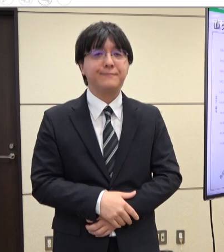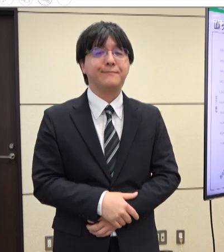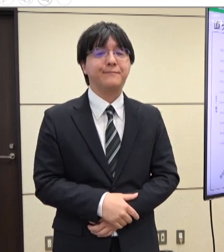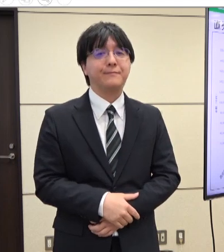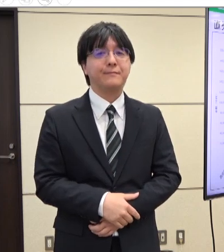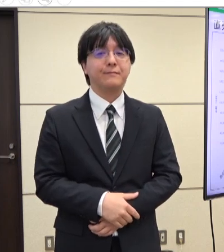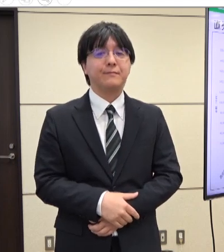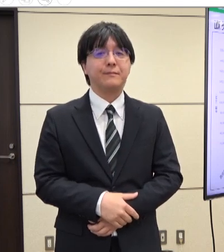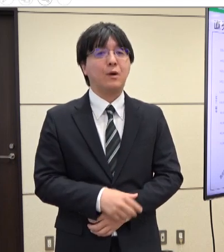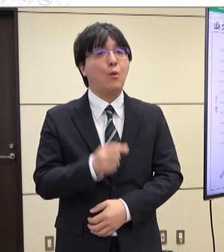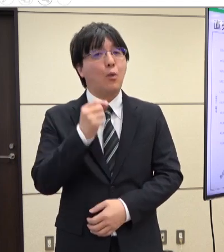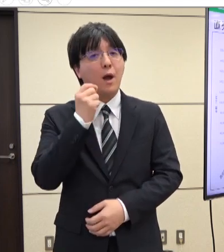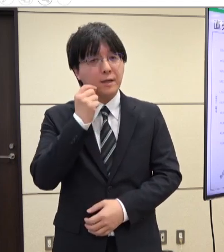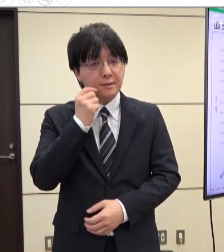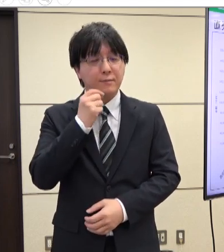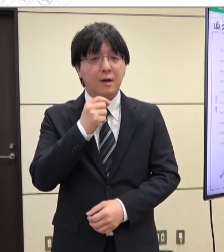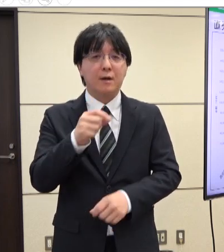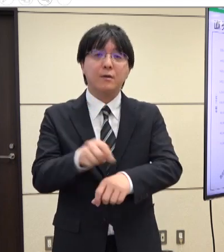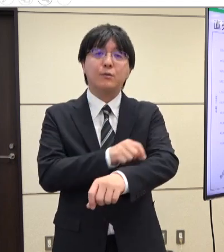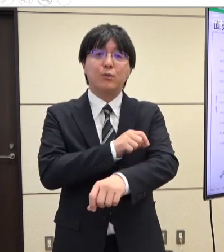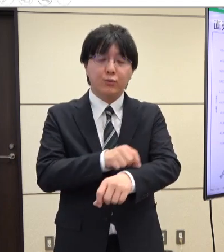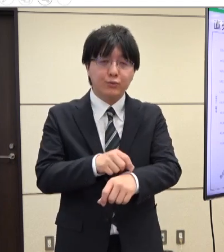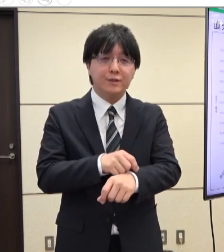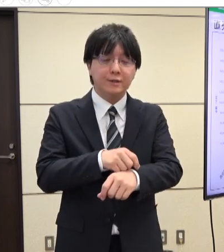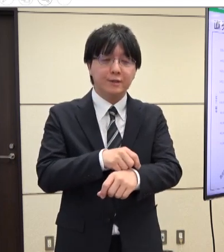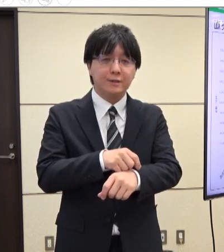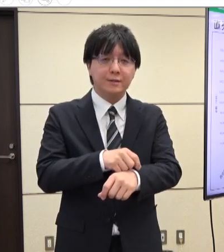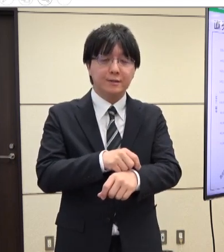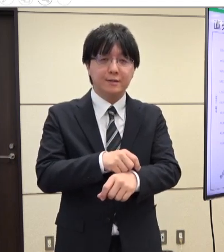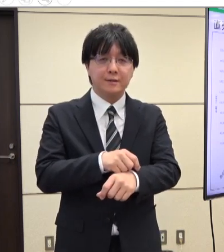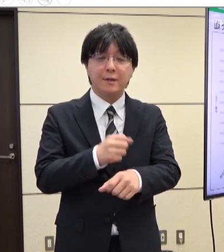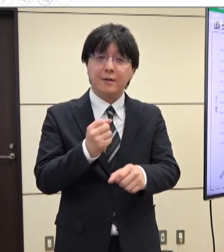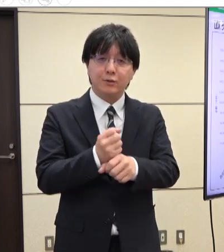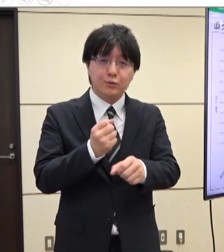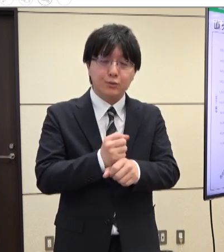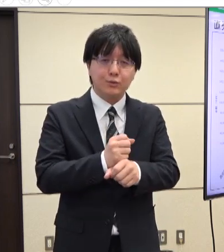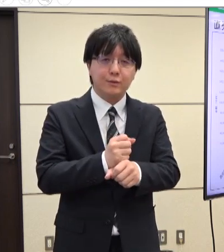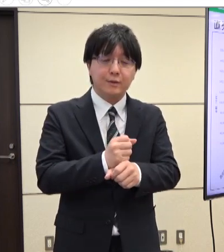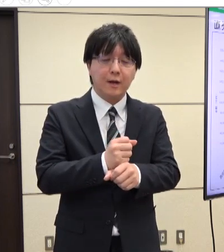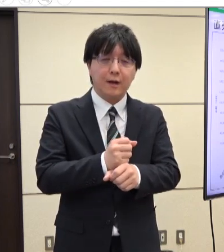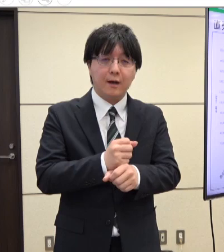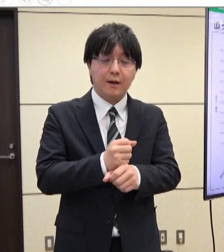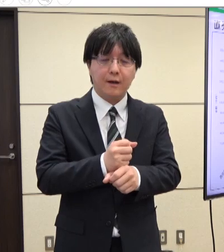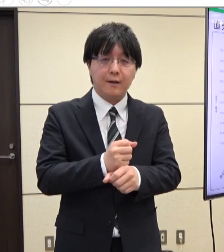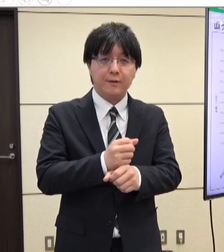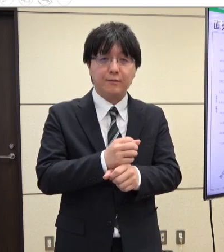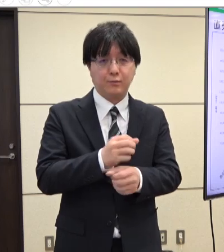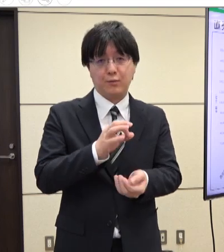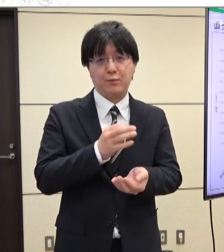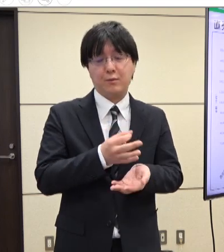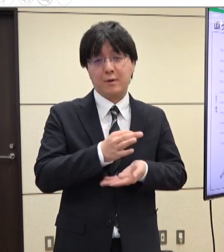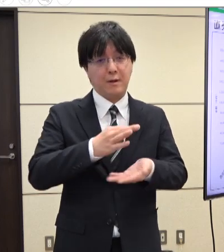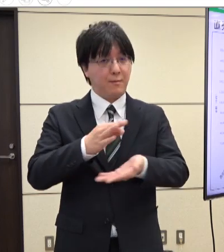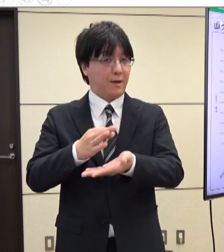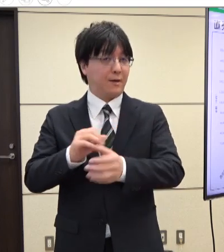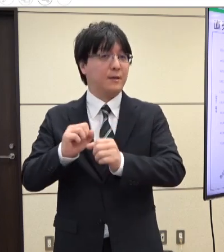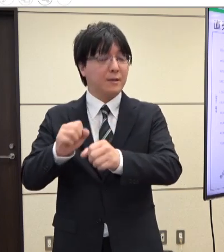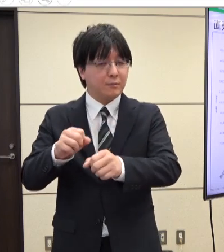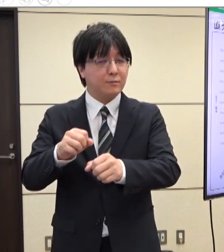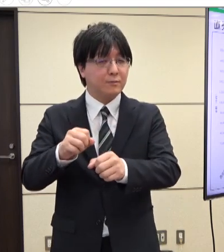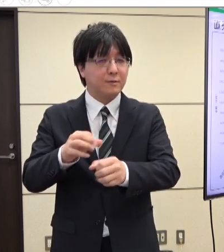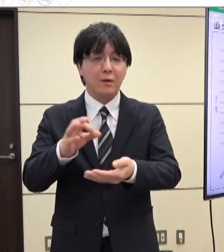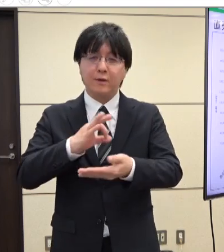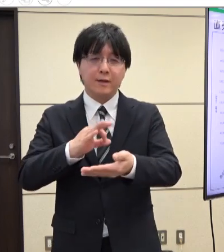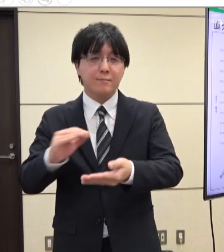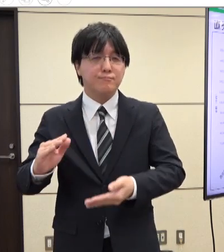っぱり独自 のスイーツを提供してますので、これなんかも非常に人気があって売り上げが伸びているというふうに言え